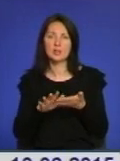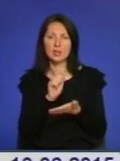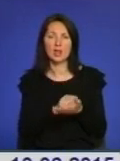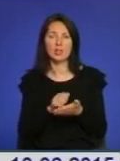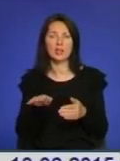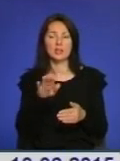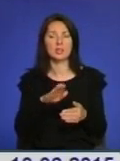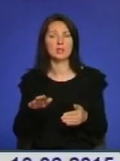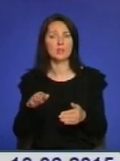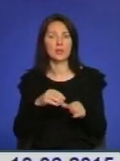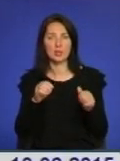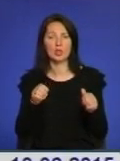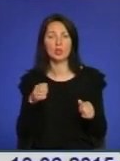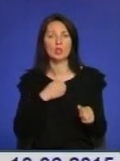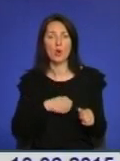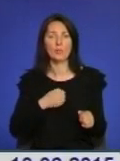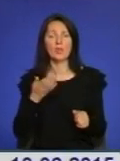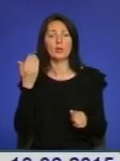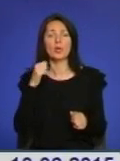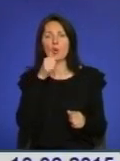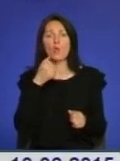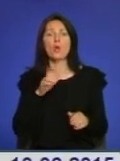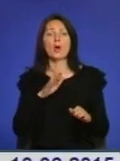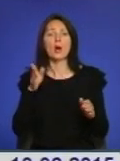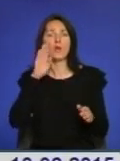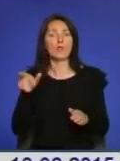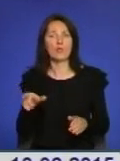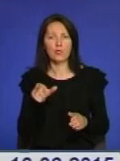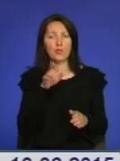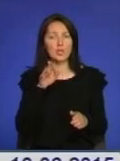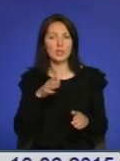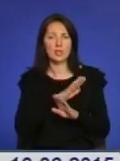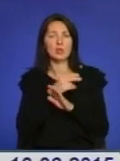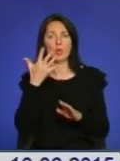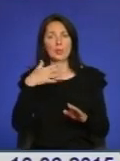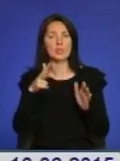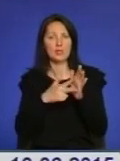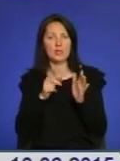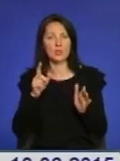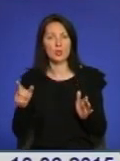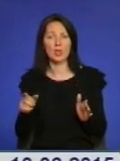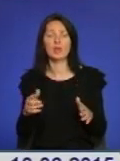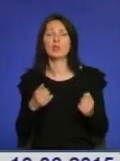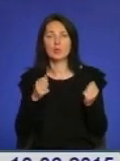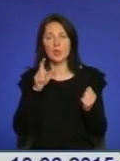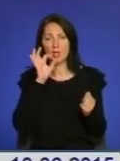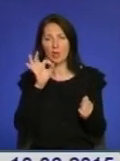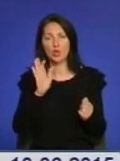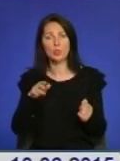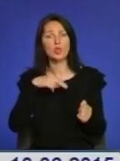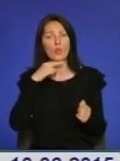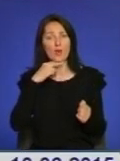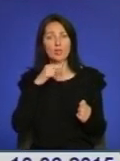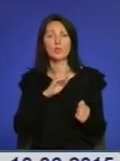рік на водоймах області загинуло 58 людей. Рятувальники закликають бути обачними, щоб не поповнювати сумну статистику.